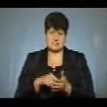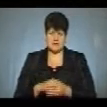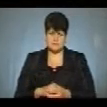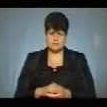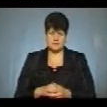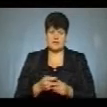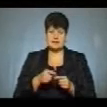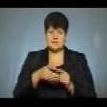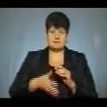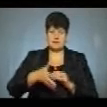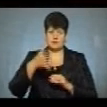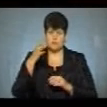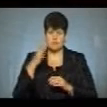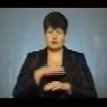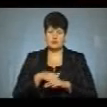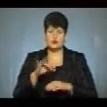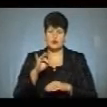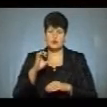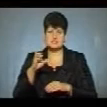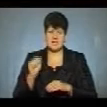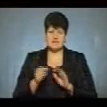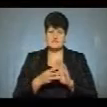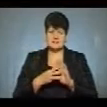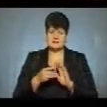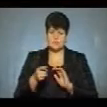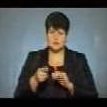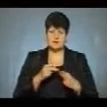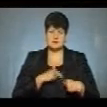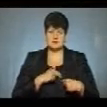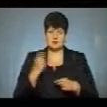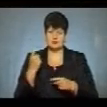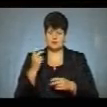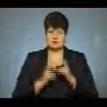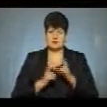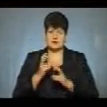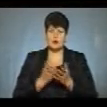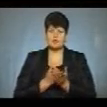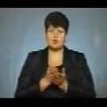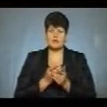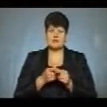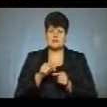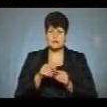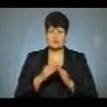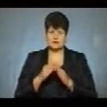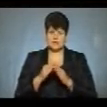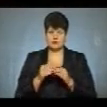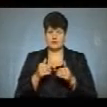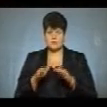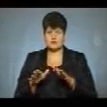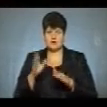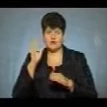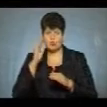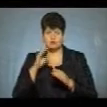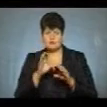Це п'ятиповерхівка на вулиці Руській, 8 у Тернополі. Працівники господарського підприємства, яке обслуговує цей будинок, випускають воду з батарей.